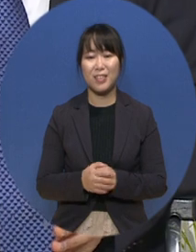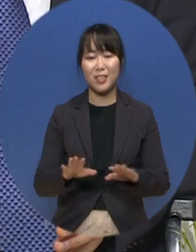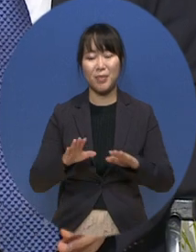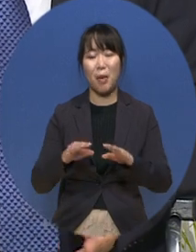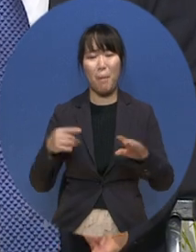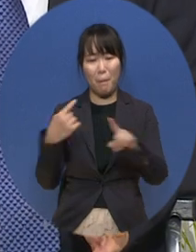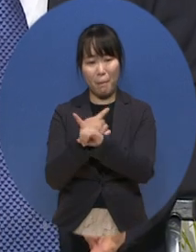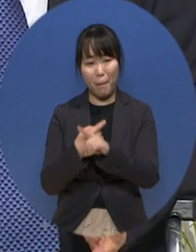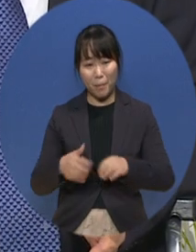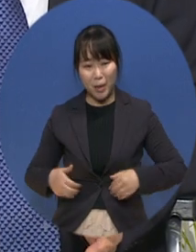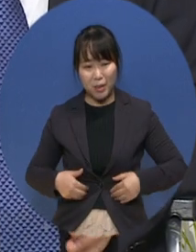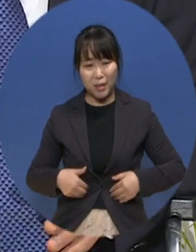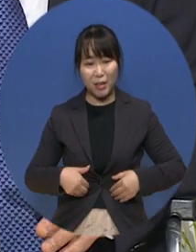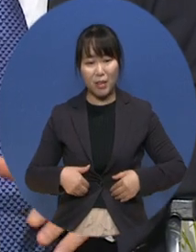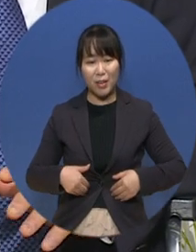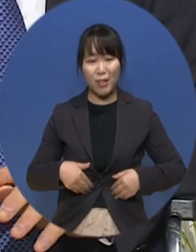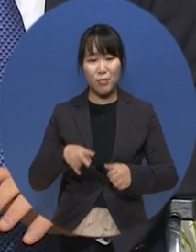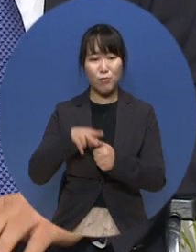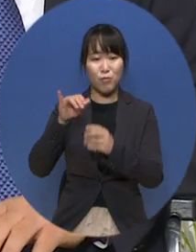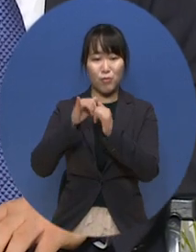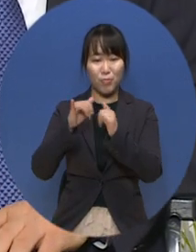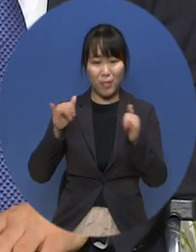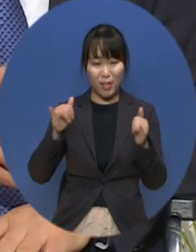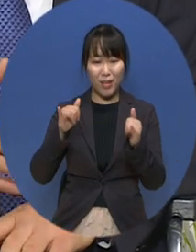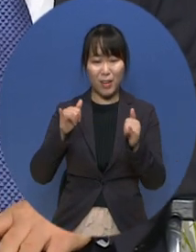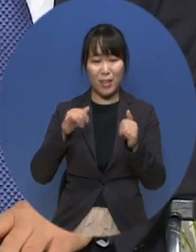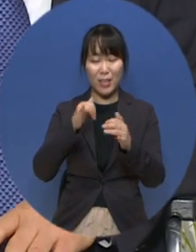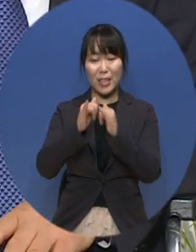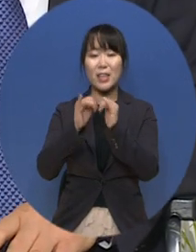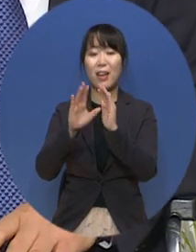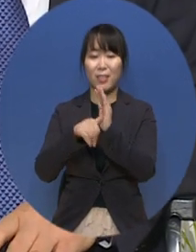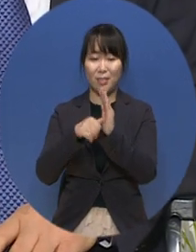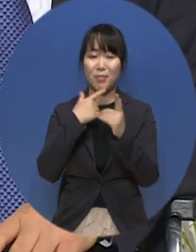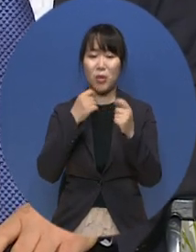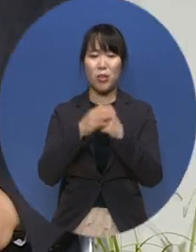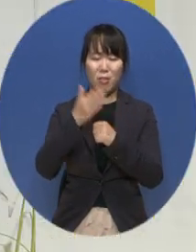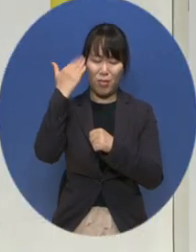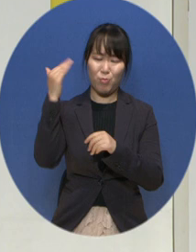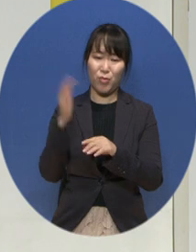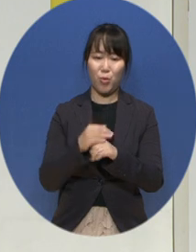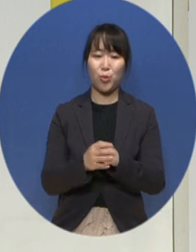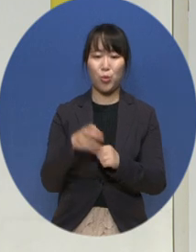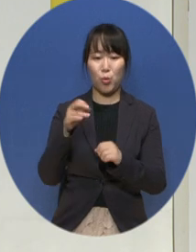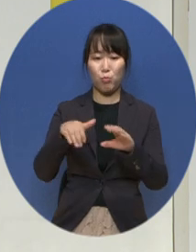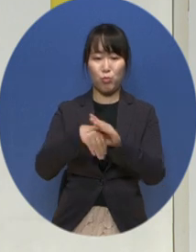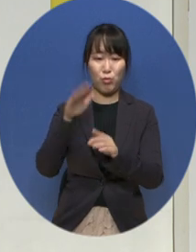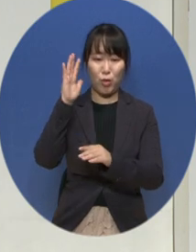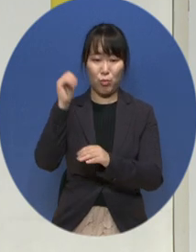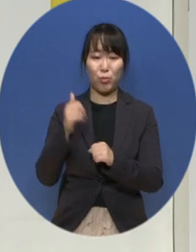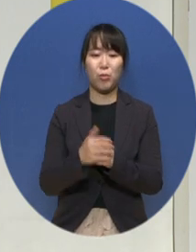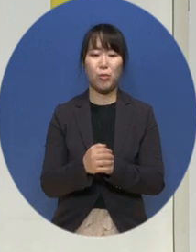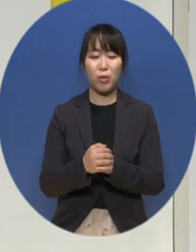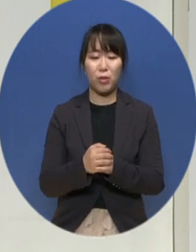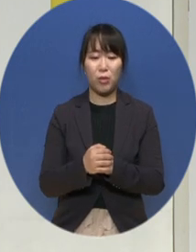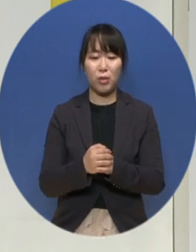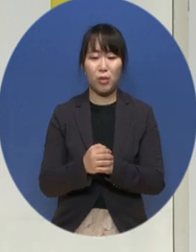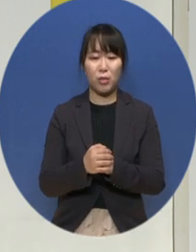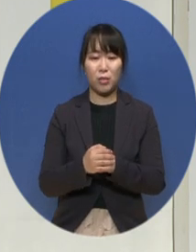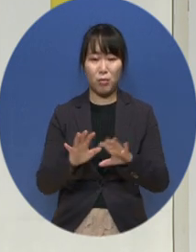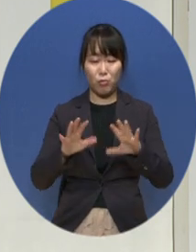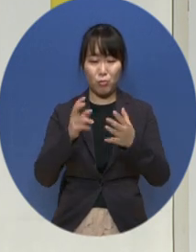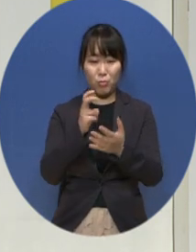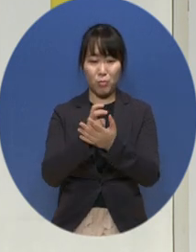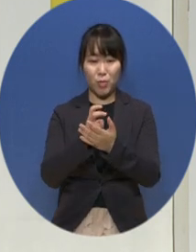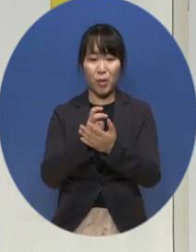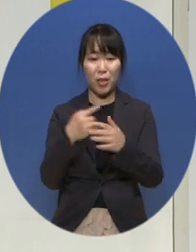이건 은애는 축마 기자회견 할 때 했냐 기고 올해 정부 때 오던 얘기고 에 또 문재인 대통령이 개헌 추진 한대요